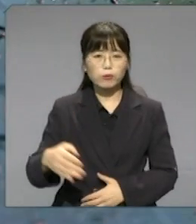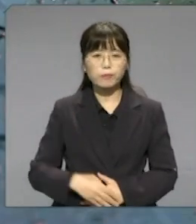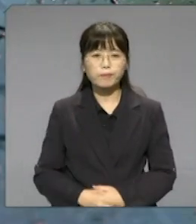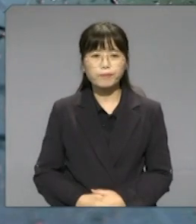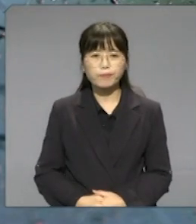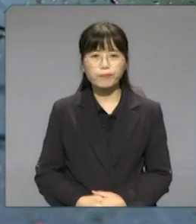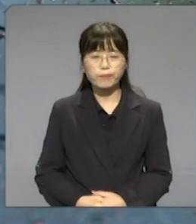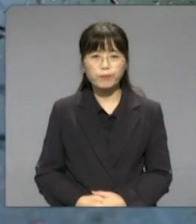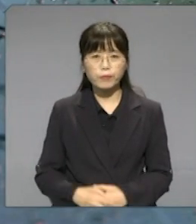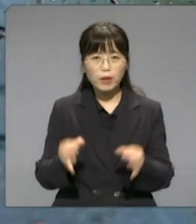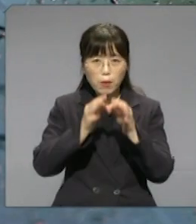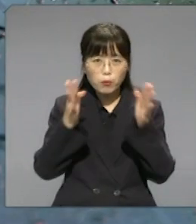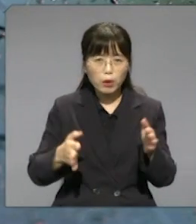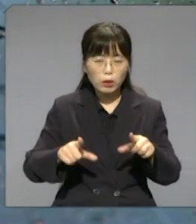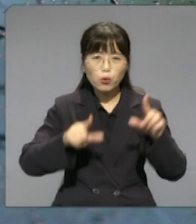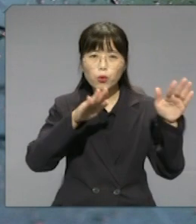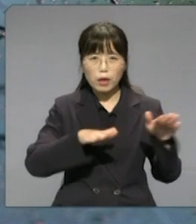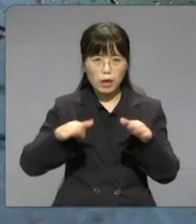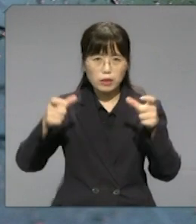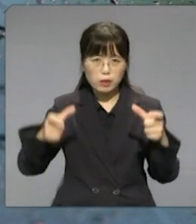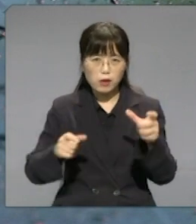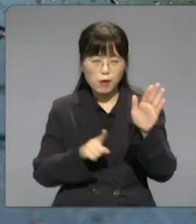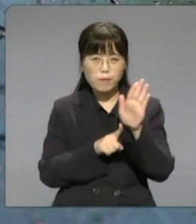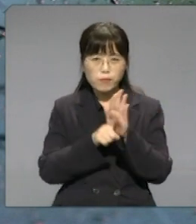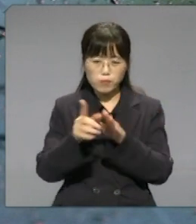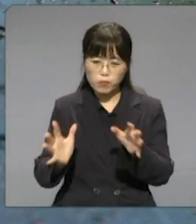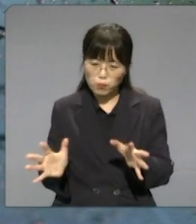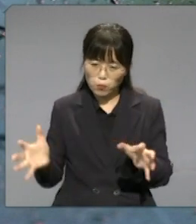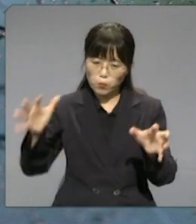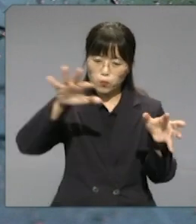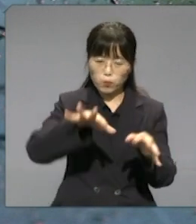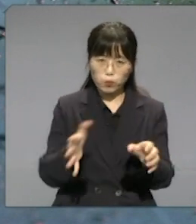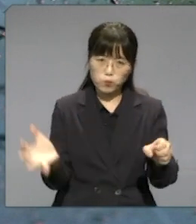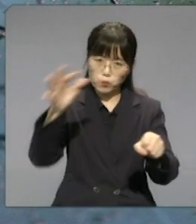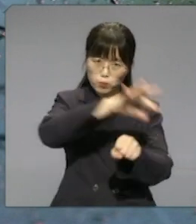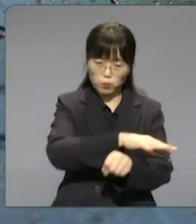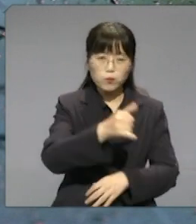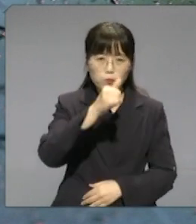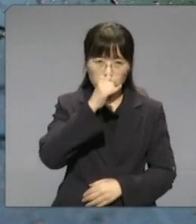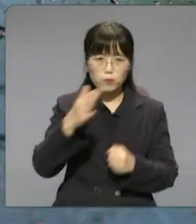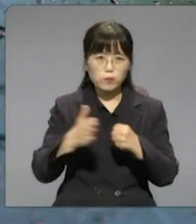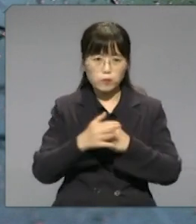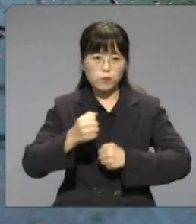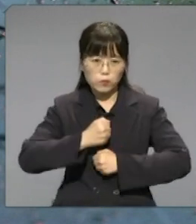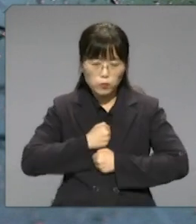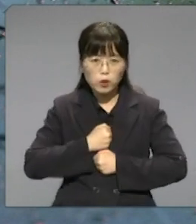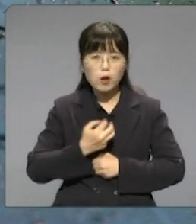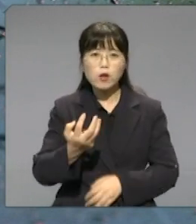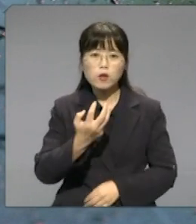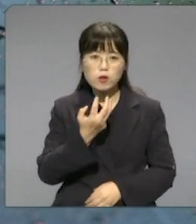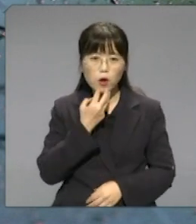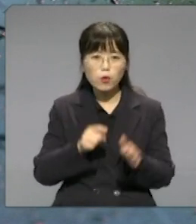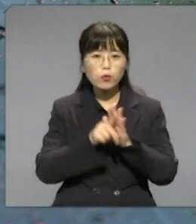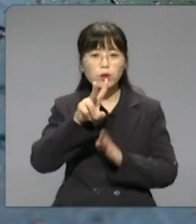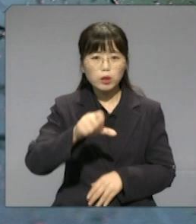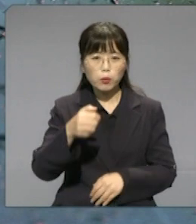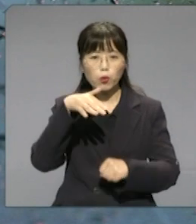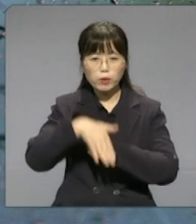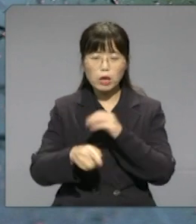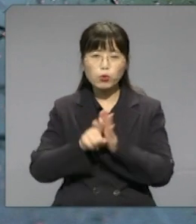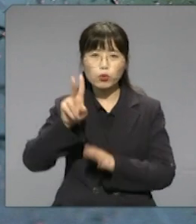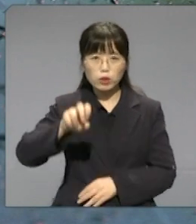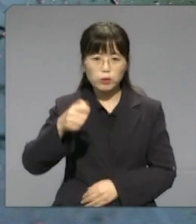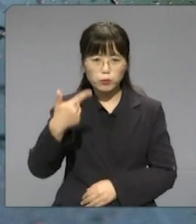머물겠습니다. 당분간 동해안 지역에는 높은 너울이 밀려오는 곳이 있겠습니다. 내일 한낮 기온 서울은 25도, 대전